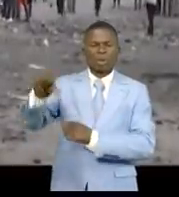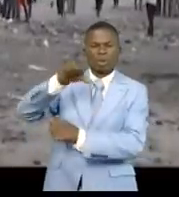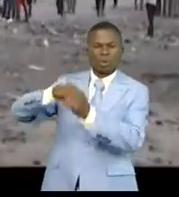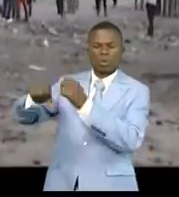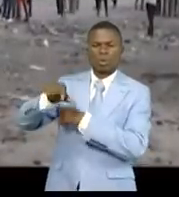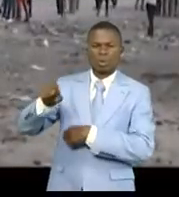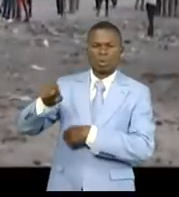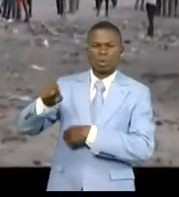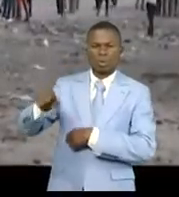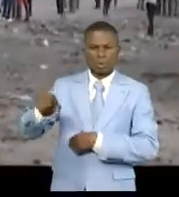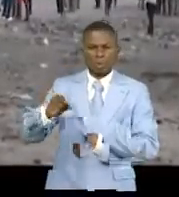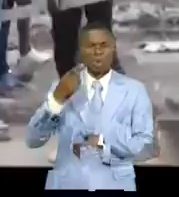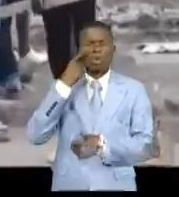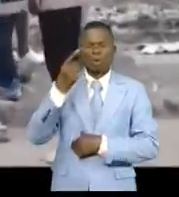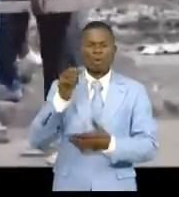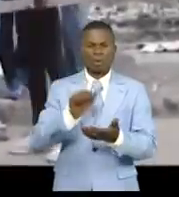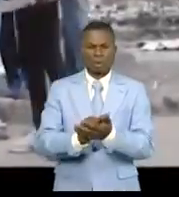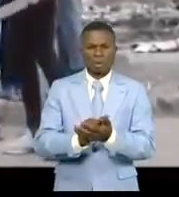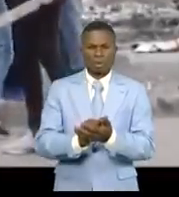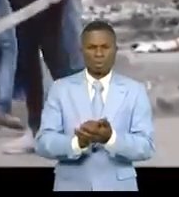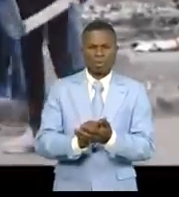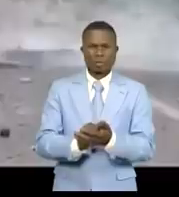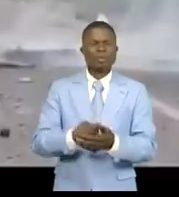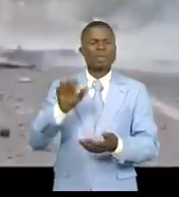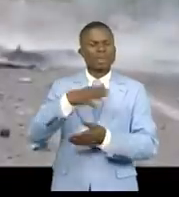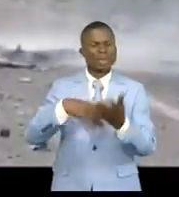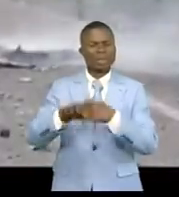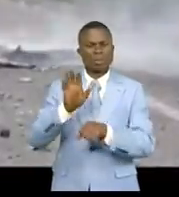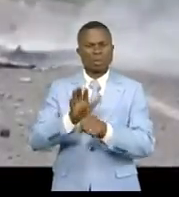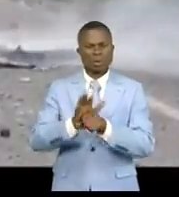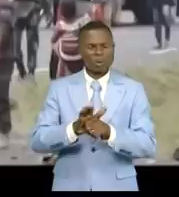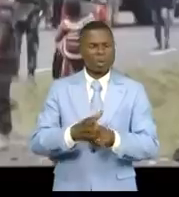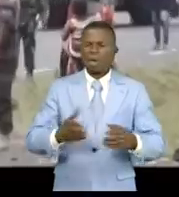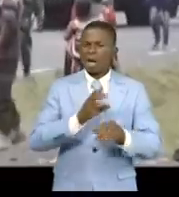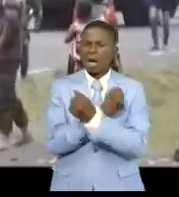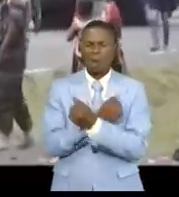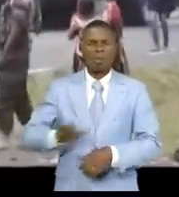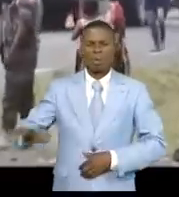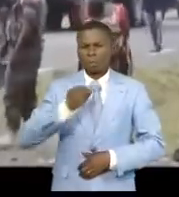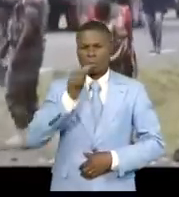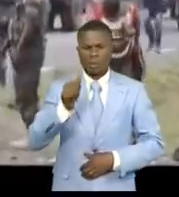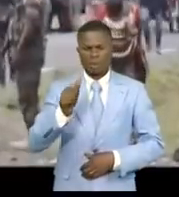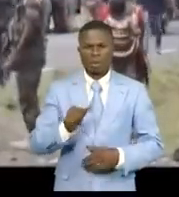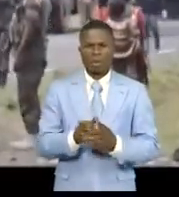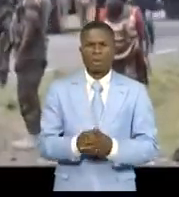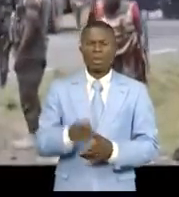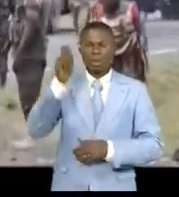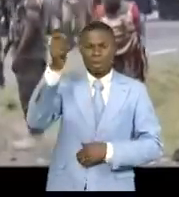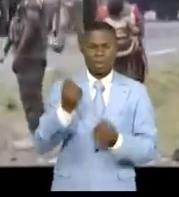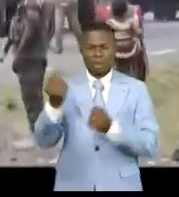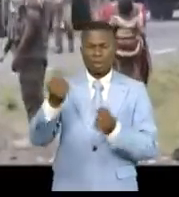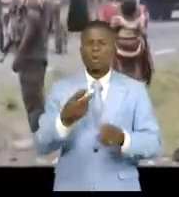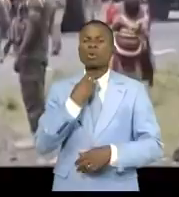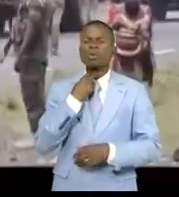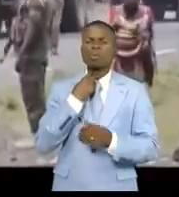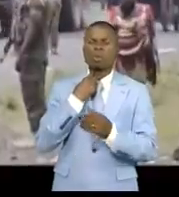Bouhene a vécu. À suite de l'exacerbation des actes d'incivisme, un convoi sécurisé des véhicules bloqués à